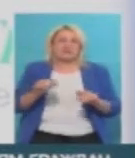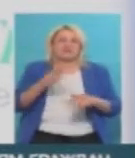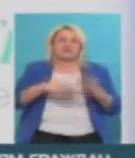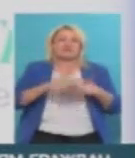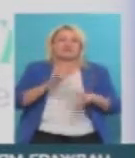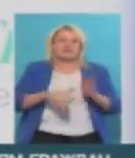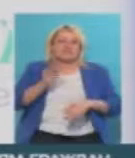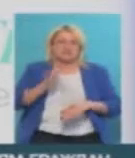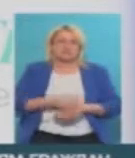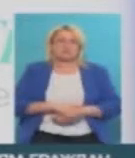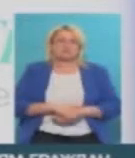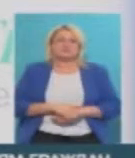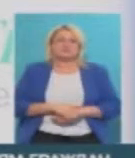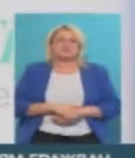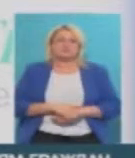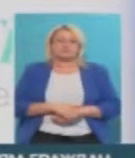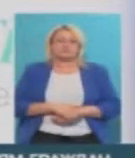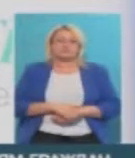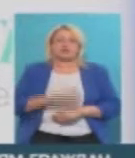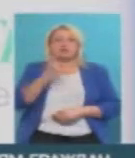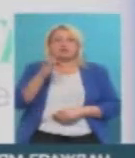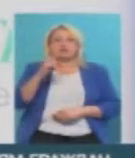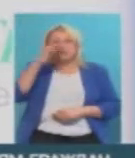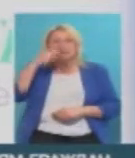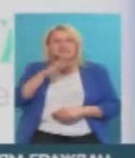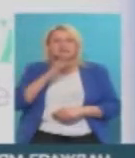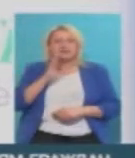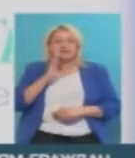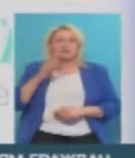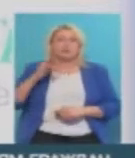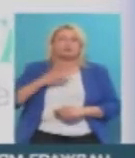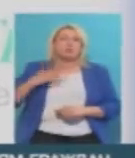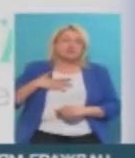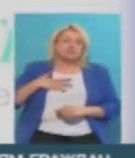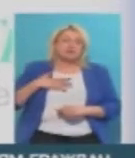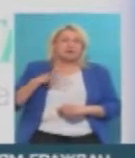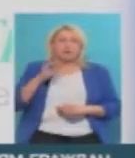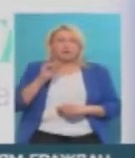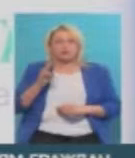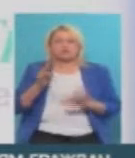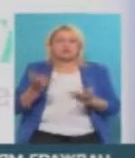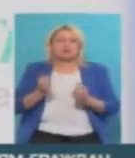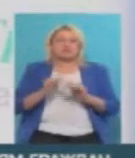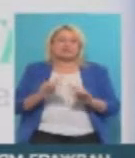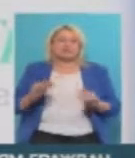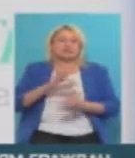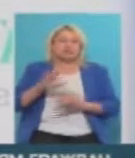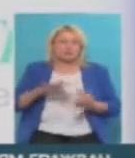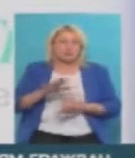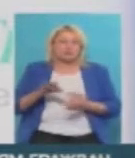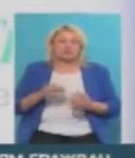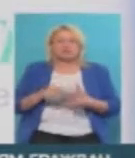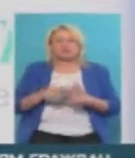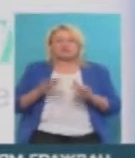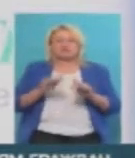инвалидов с детства. Один из родителей, усыновителей, опекунов, принявших детей сирот, либо